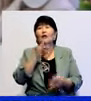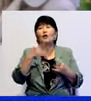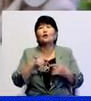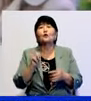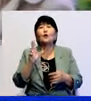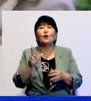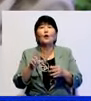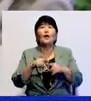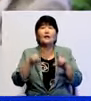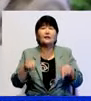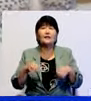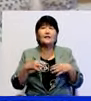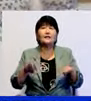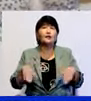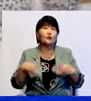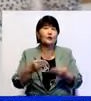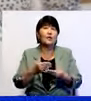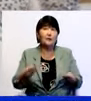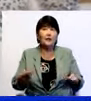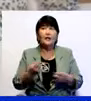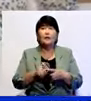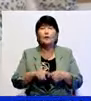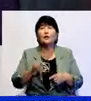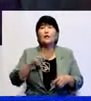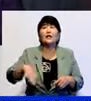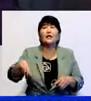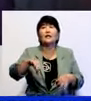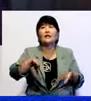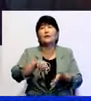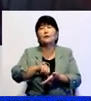туралы куәлік салтанатты түрде берілді. Сондай-ақ